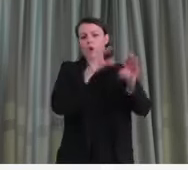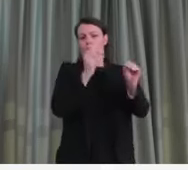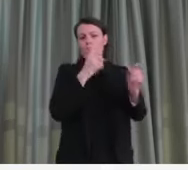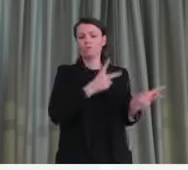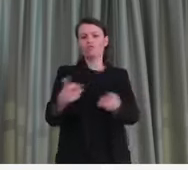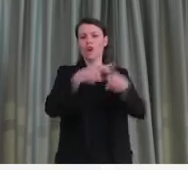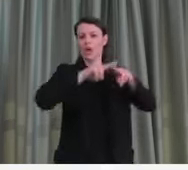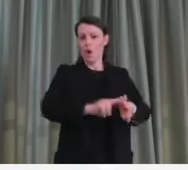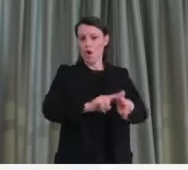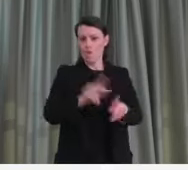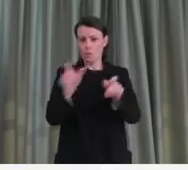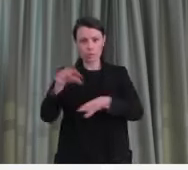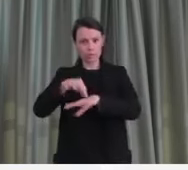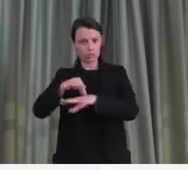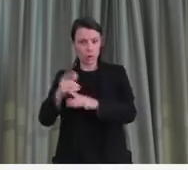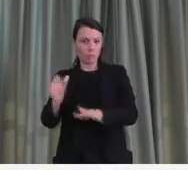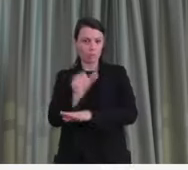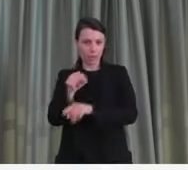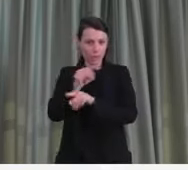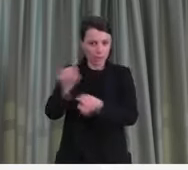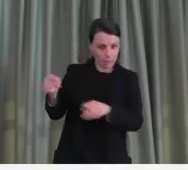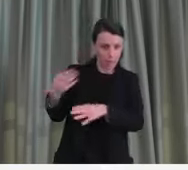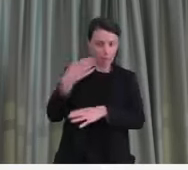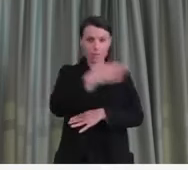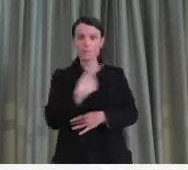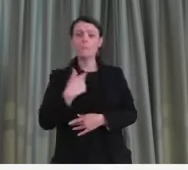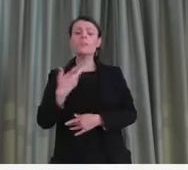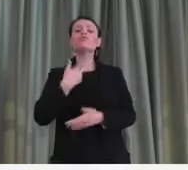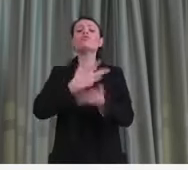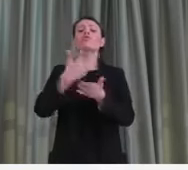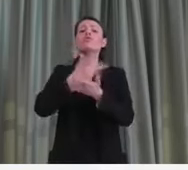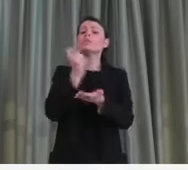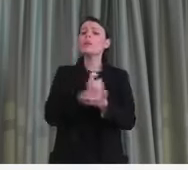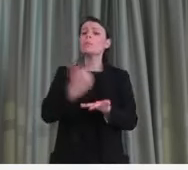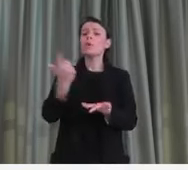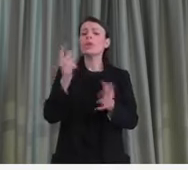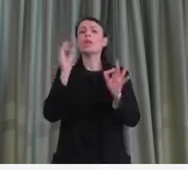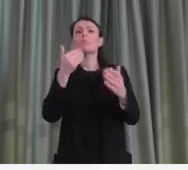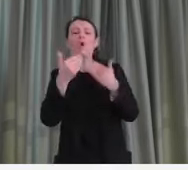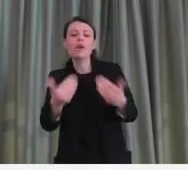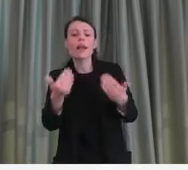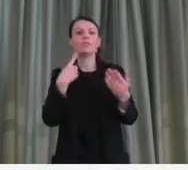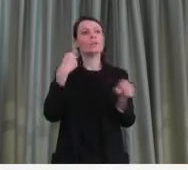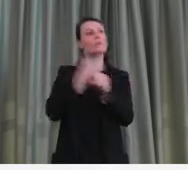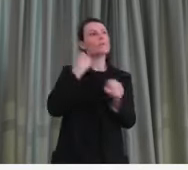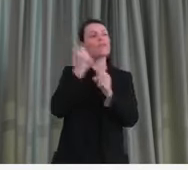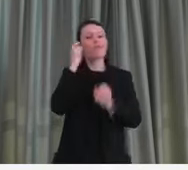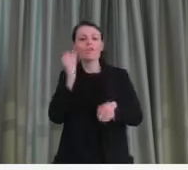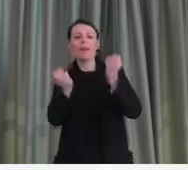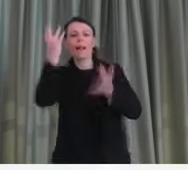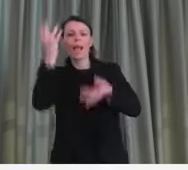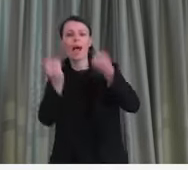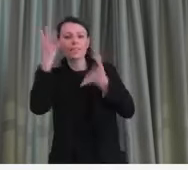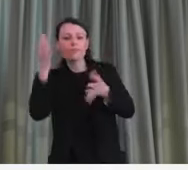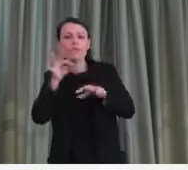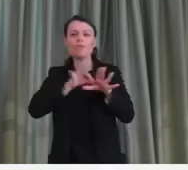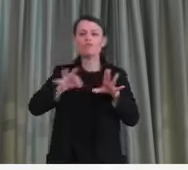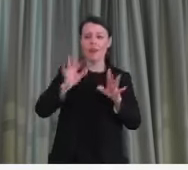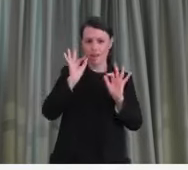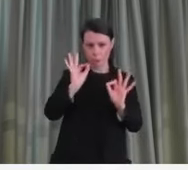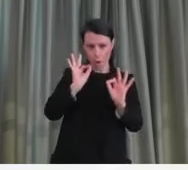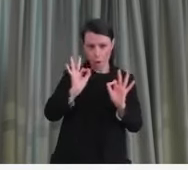importanti frutto di un lavoro di anche di creatività di ingegneria molto strutturate chi vi